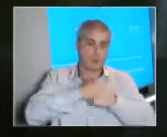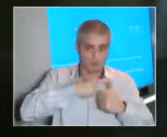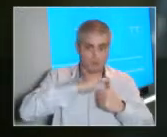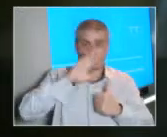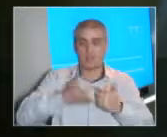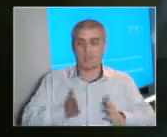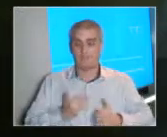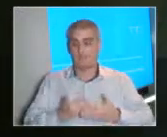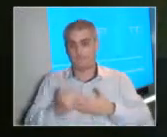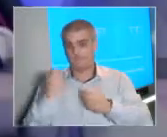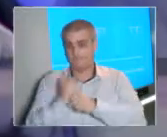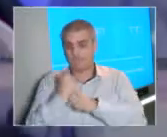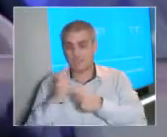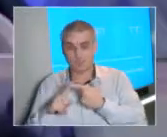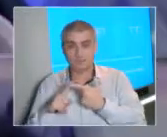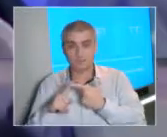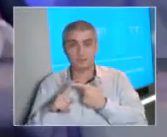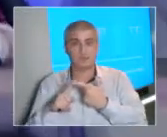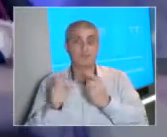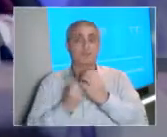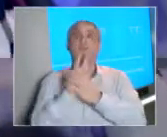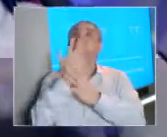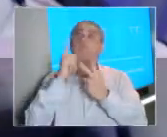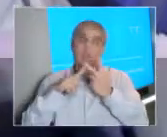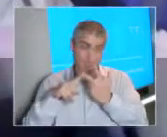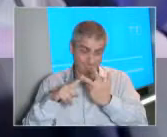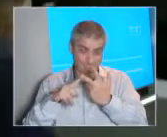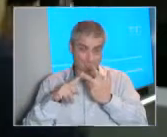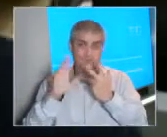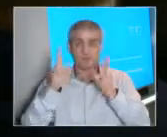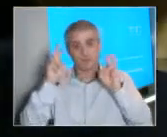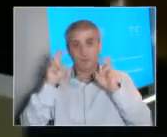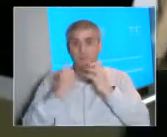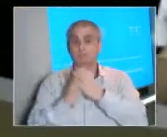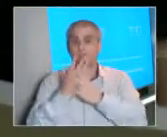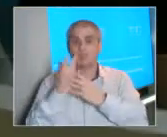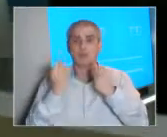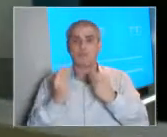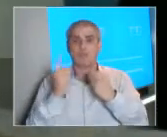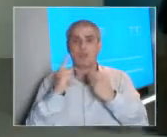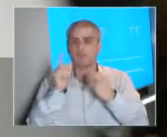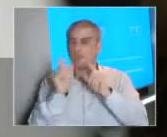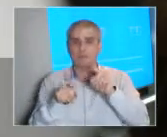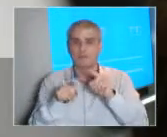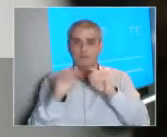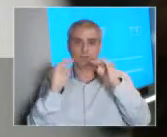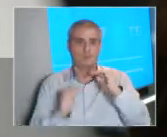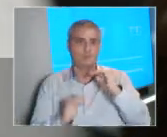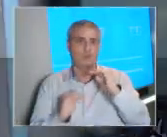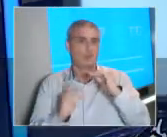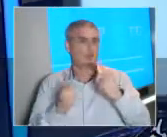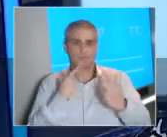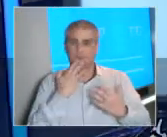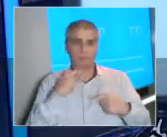וגם על הפריון, ולכן המצב הוא... גם על הצמיחה. בדיוק, וגם על זה שלכאורה הצמיחה טובה, אבל הצמיחה לנפש... אבל זה גם מלמד שהישראלים